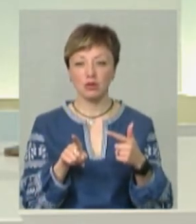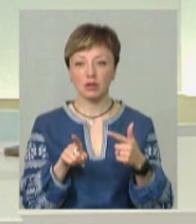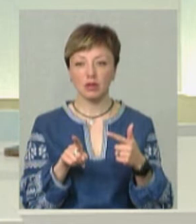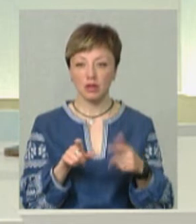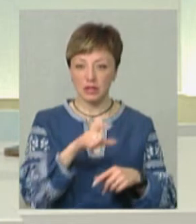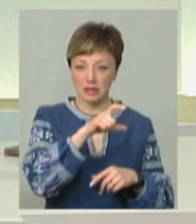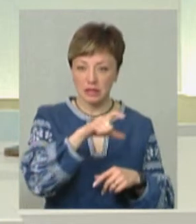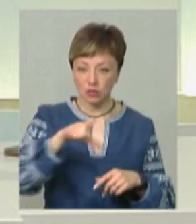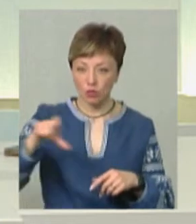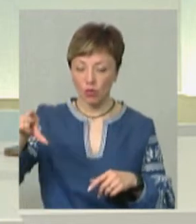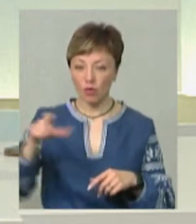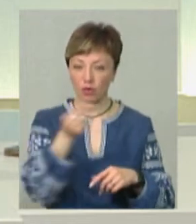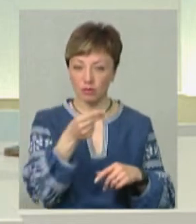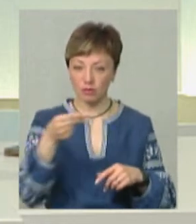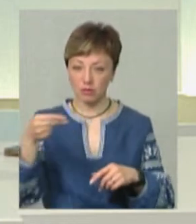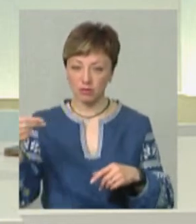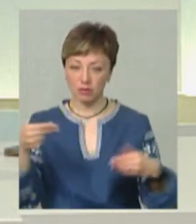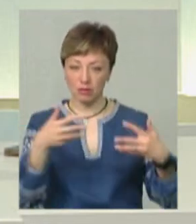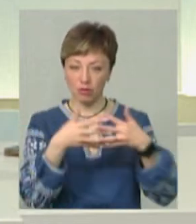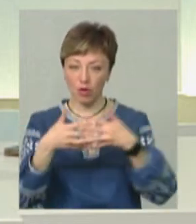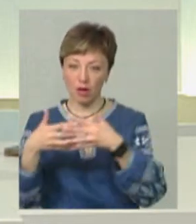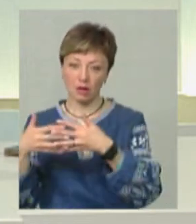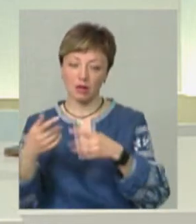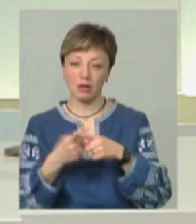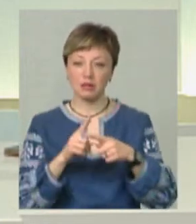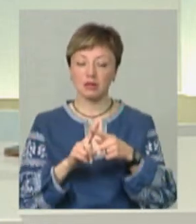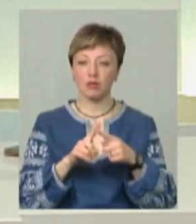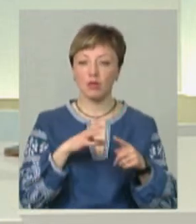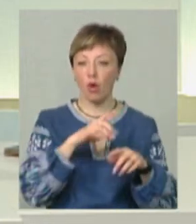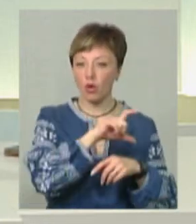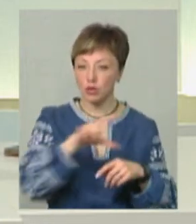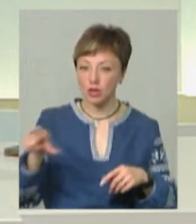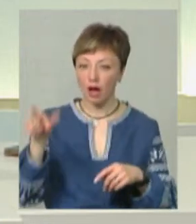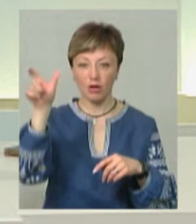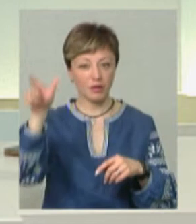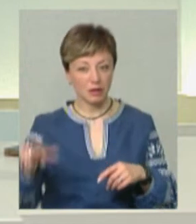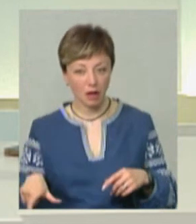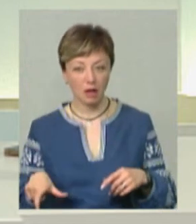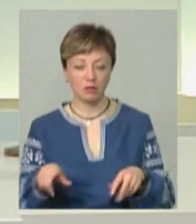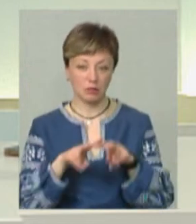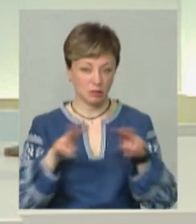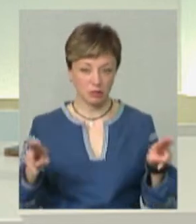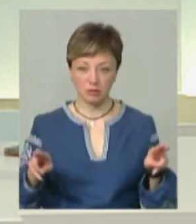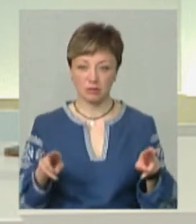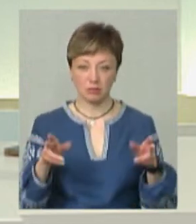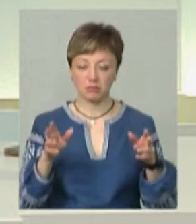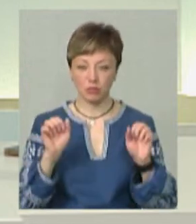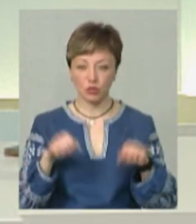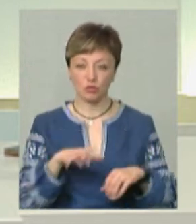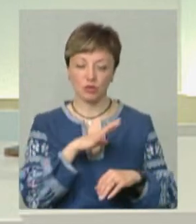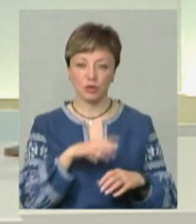цілому стрічковому декілька поєднань ось цих значків, причому як в горизонтальному, так і вертикальному поєднанні.